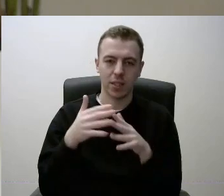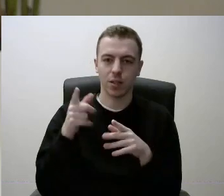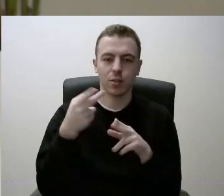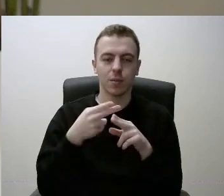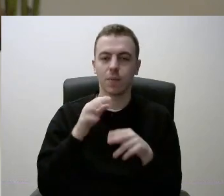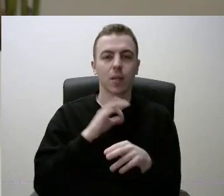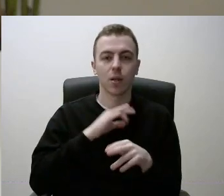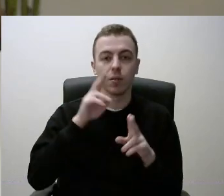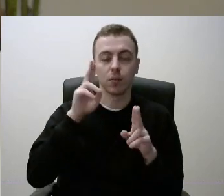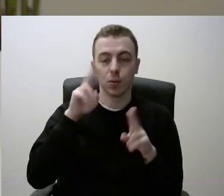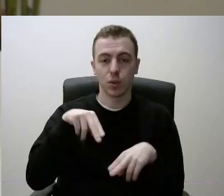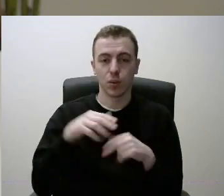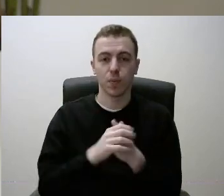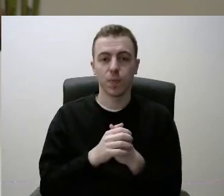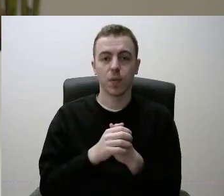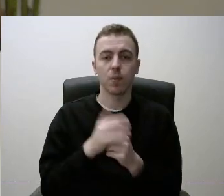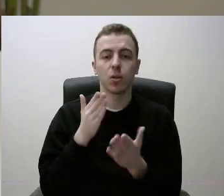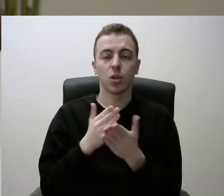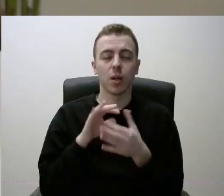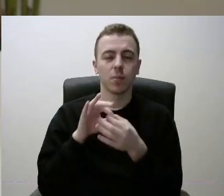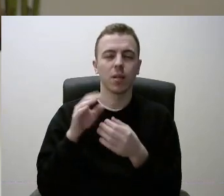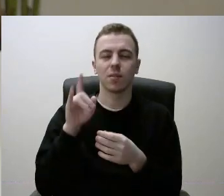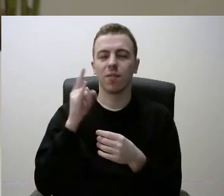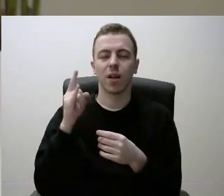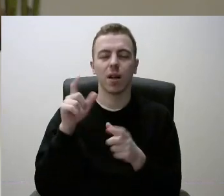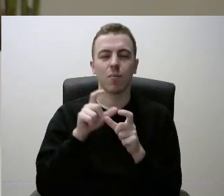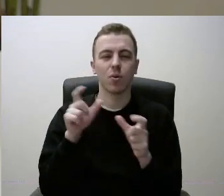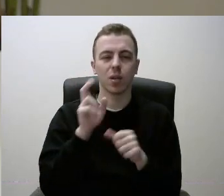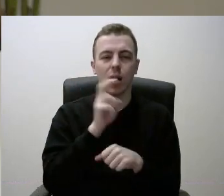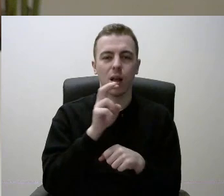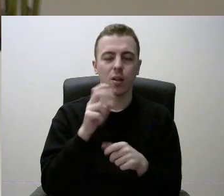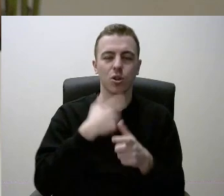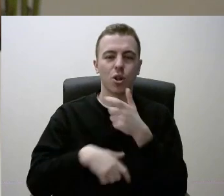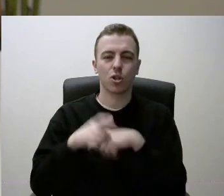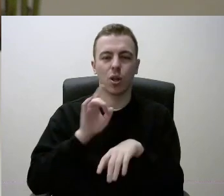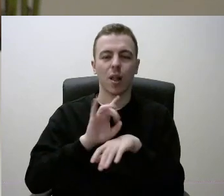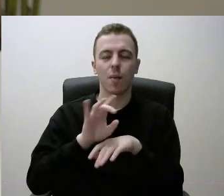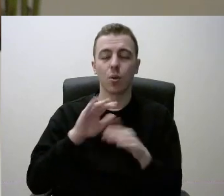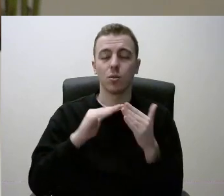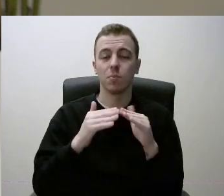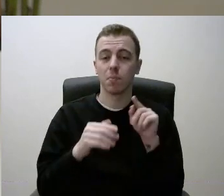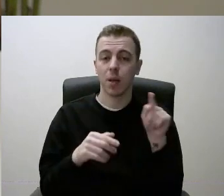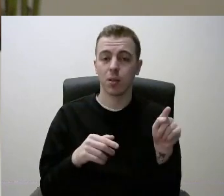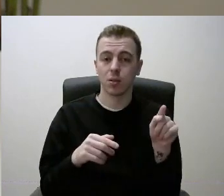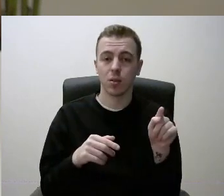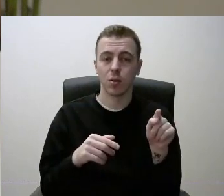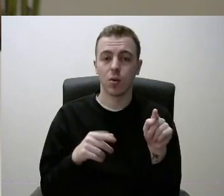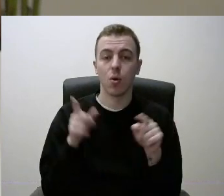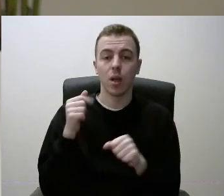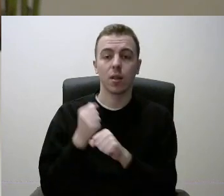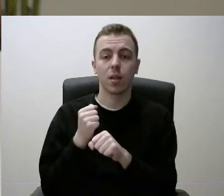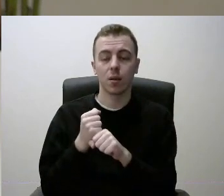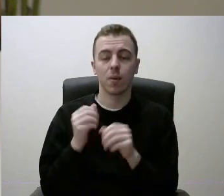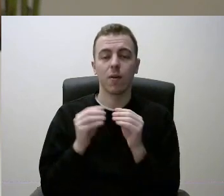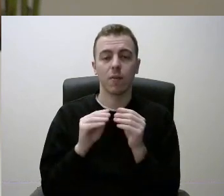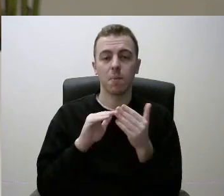yra betarpiškas, todėl kad vaikai eina į mokyklas, į vaikus darželius Klaipėdos mieste, o šie žmonės tebedirba Klaipėdos mieste.